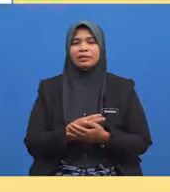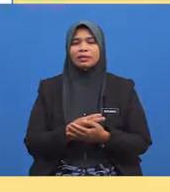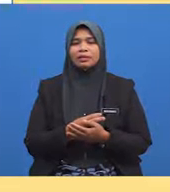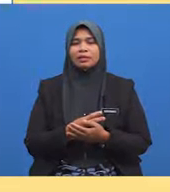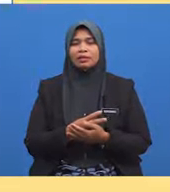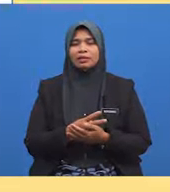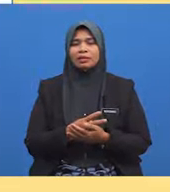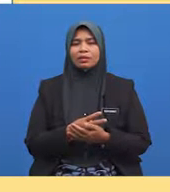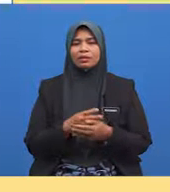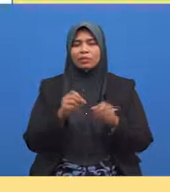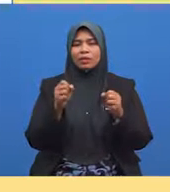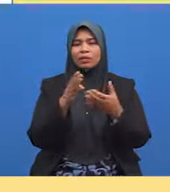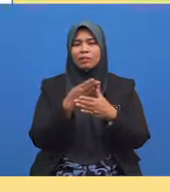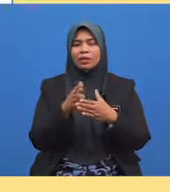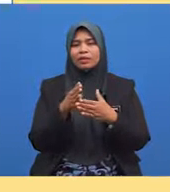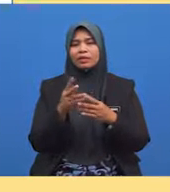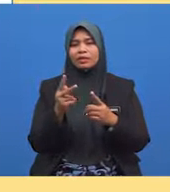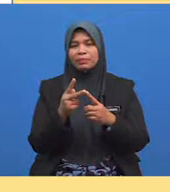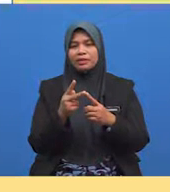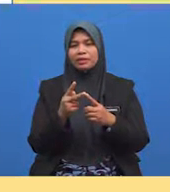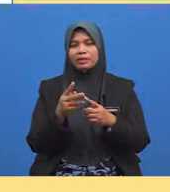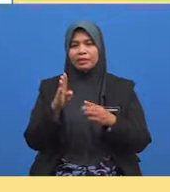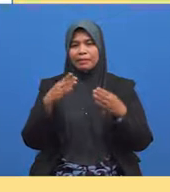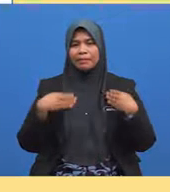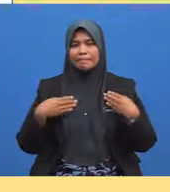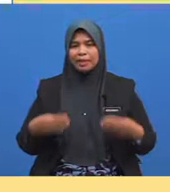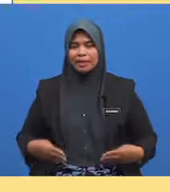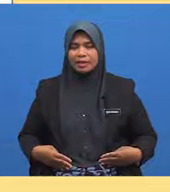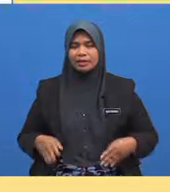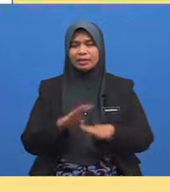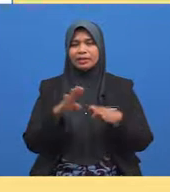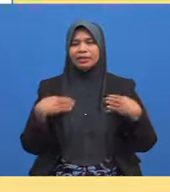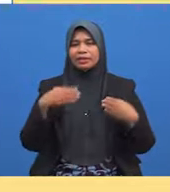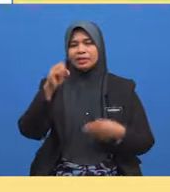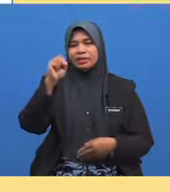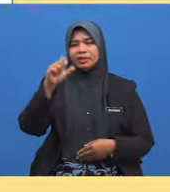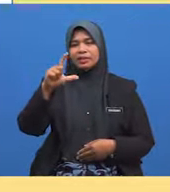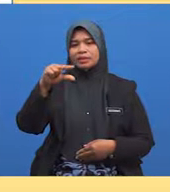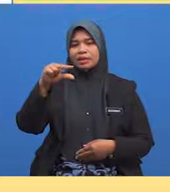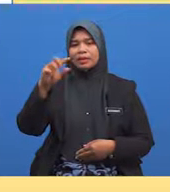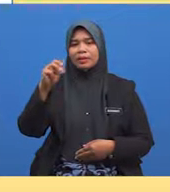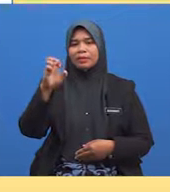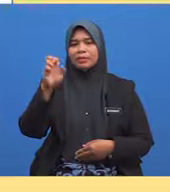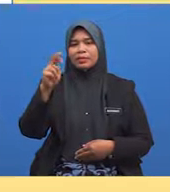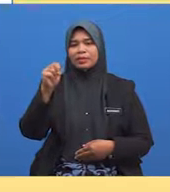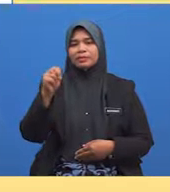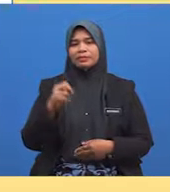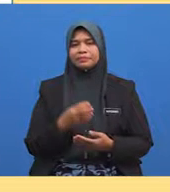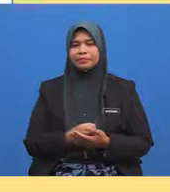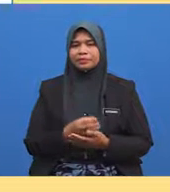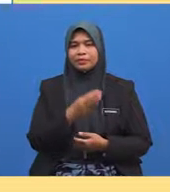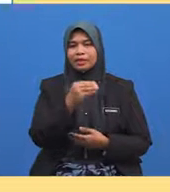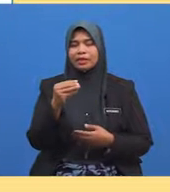boleh dibahagikan kepada badan tanpa segmen dan badan yang bersegmen. Manakala untuk kumpulan yang